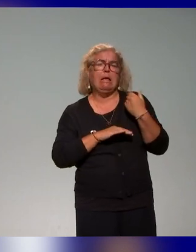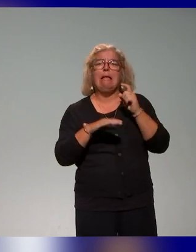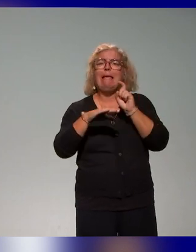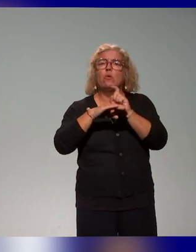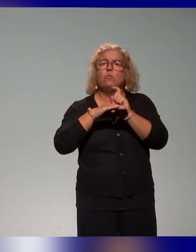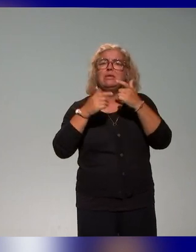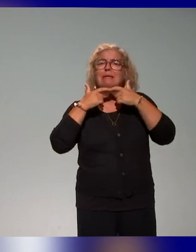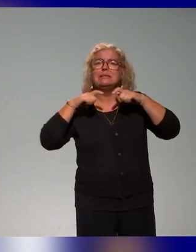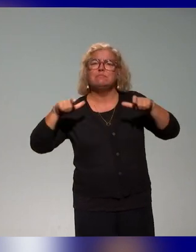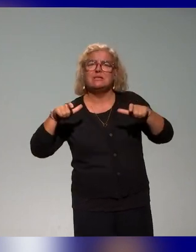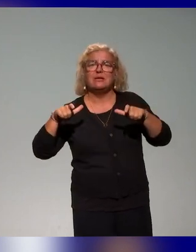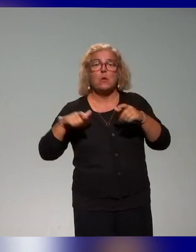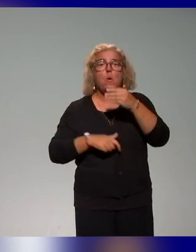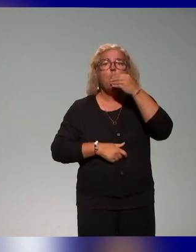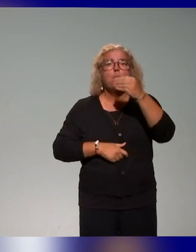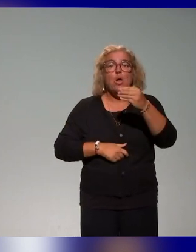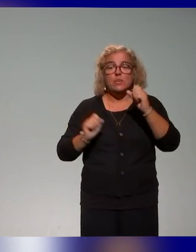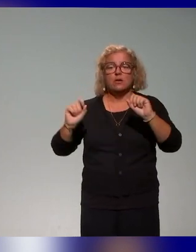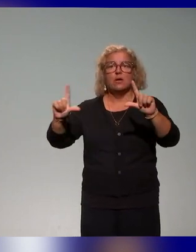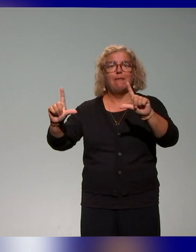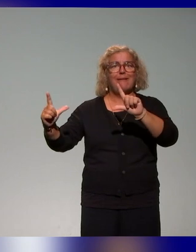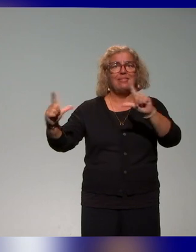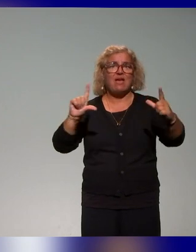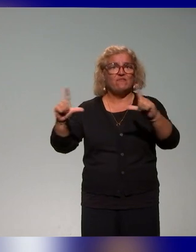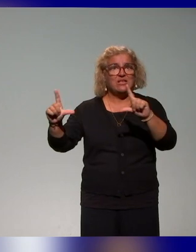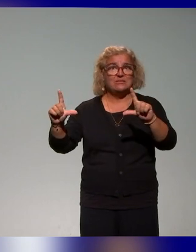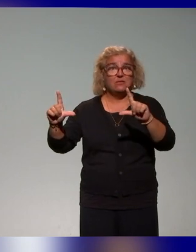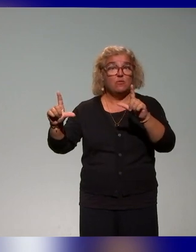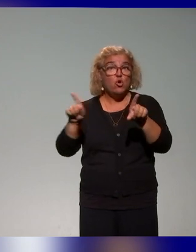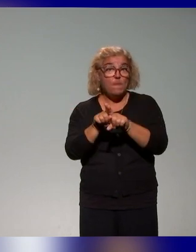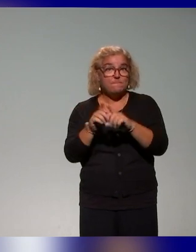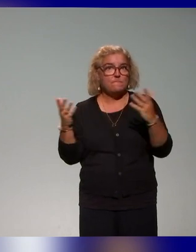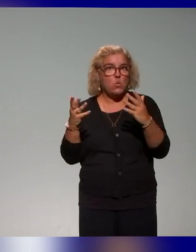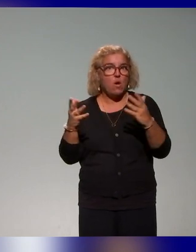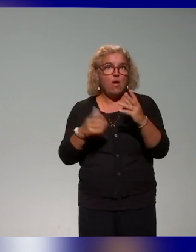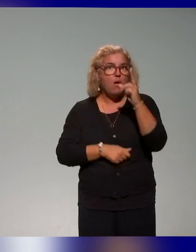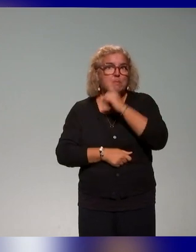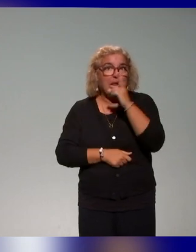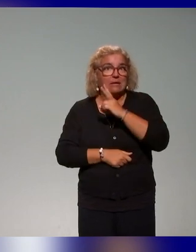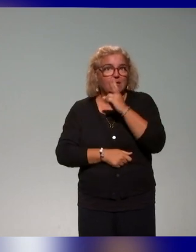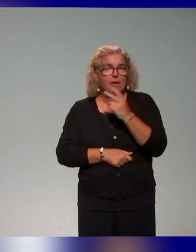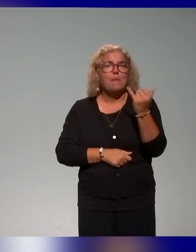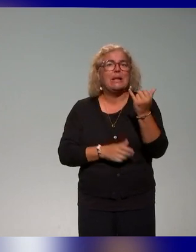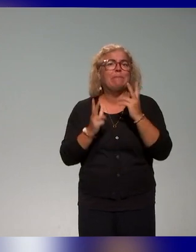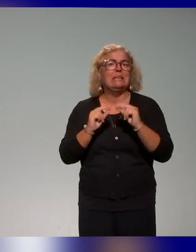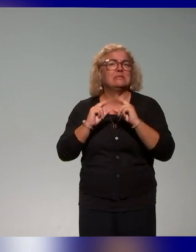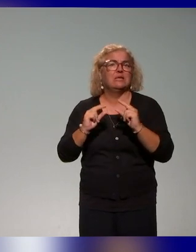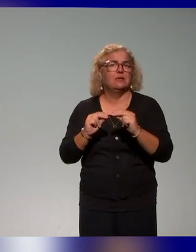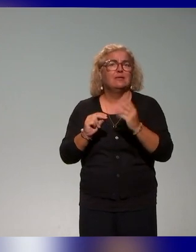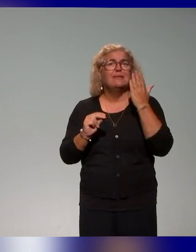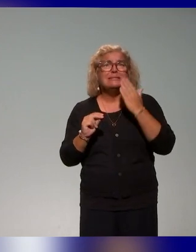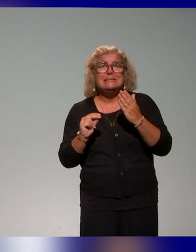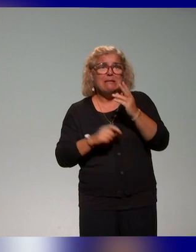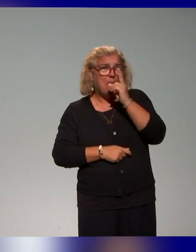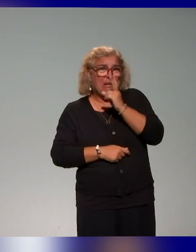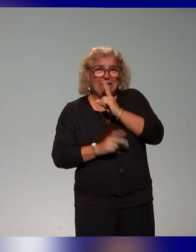en accessibilité. Une bonne interface, c'est comme une blague. Il n'y a pas à l'expliquer. Dès que vous expliquez trop une interface ou une